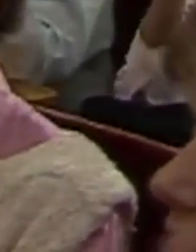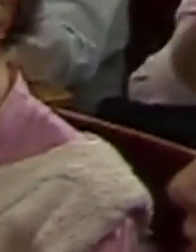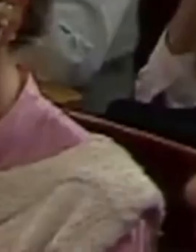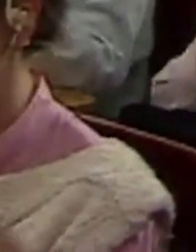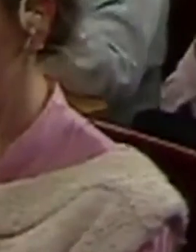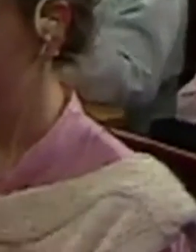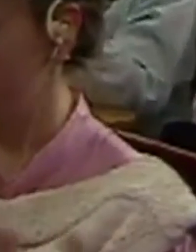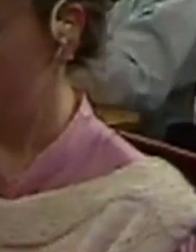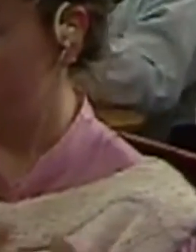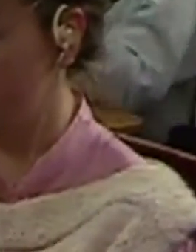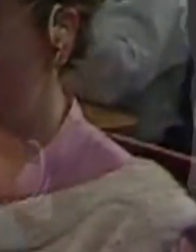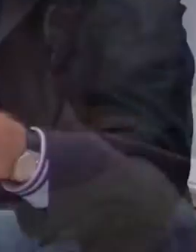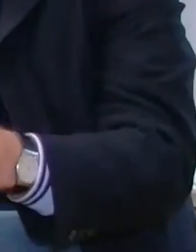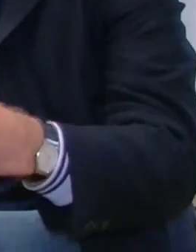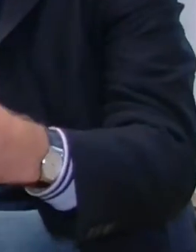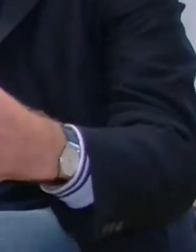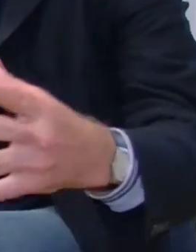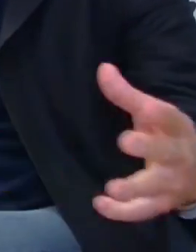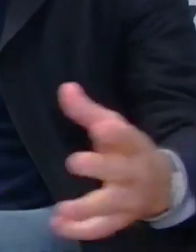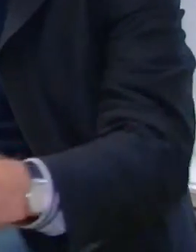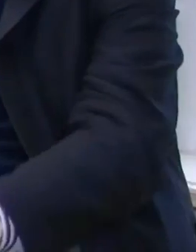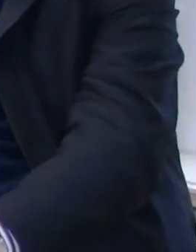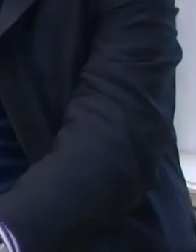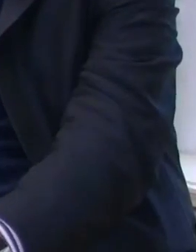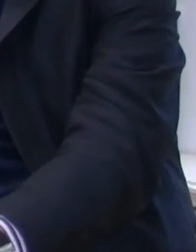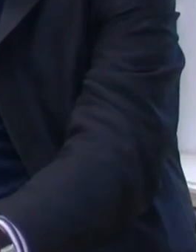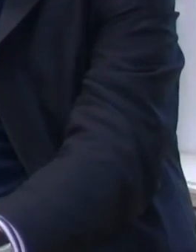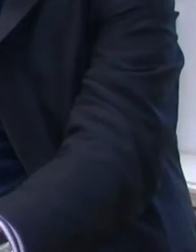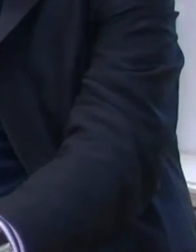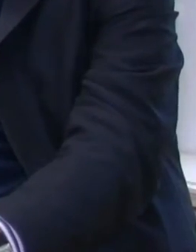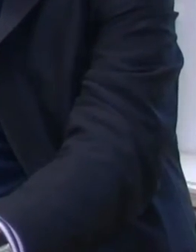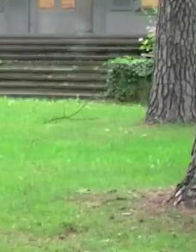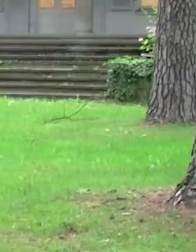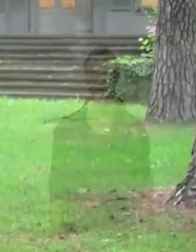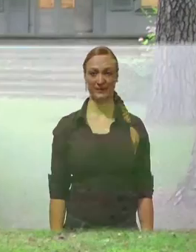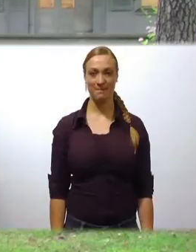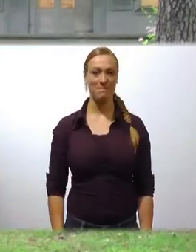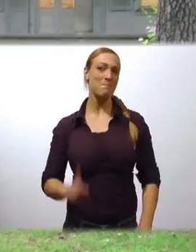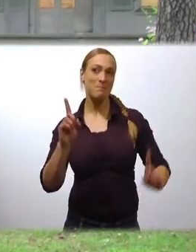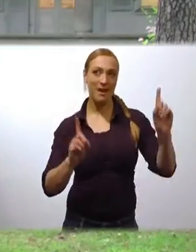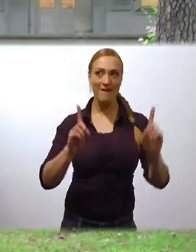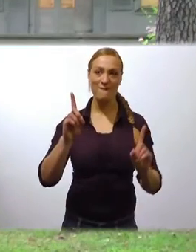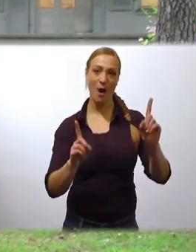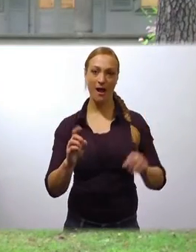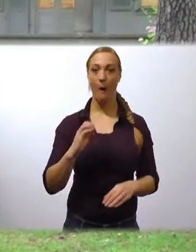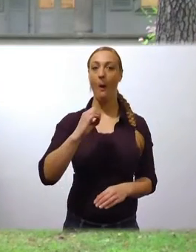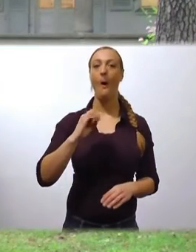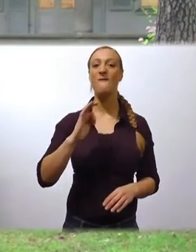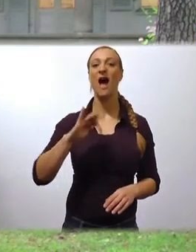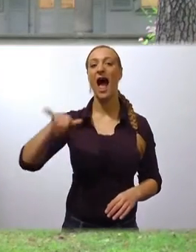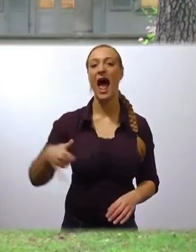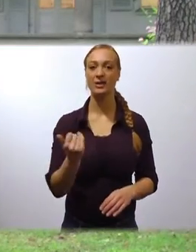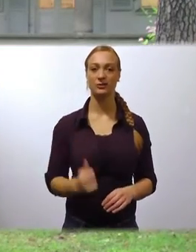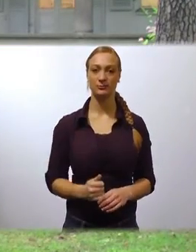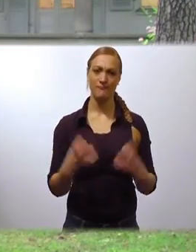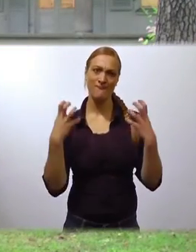jetzt hier sofort letztlich gefordert war, ein Netz von Partnern in den neuen Bundesländern aufzubauen. Parfois, l'Office veut